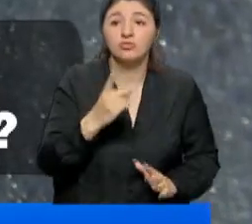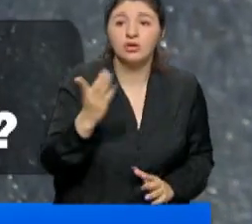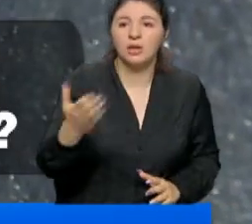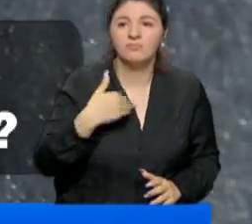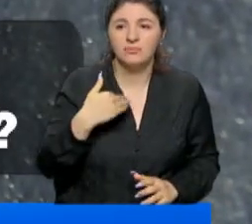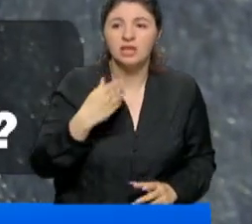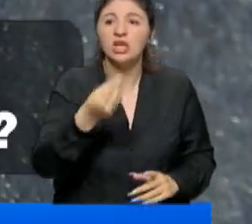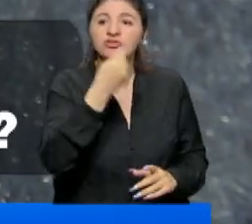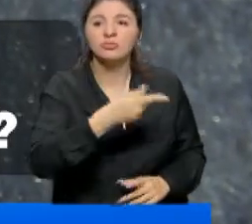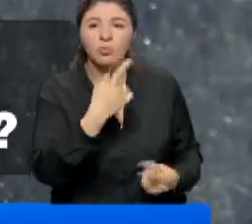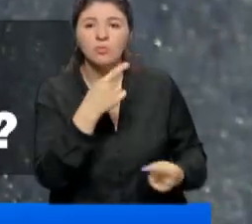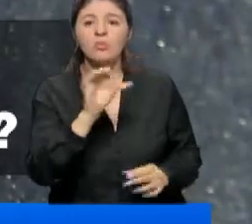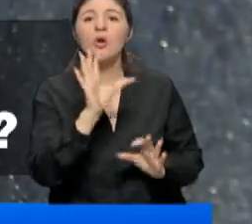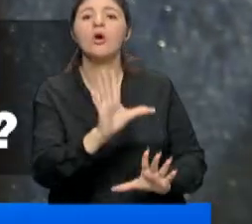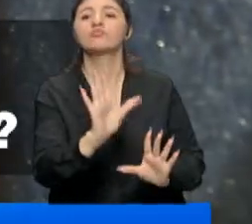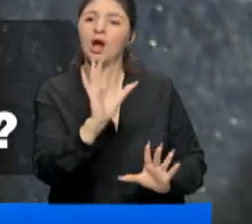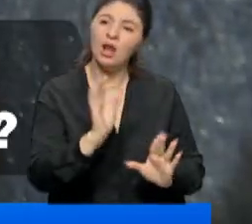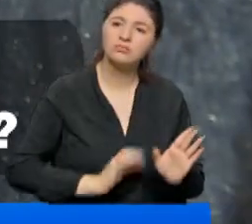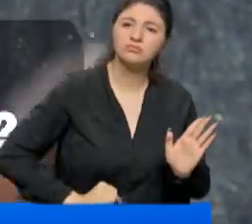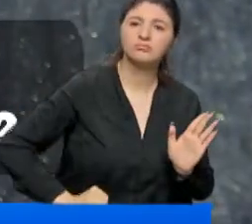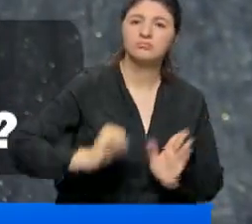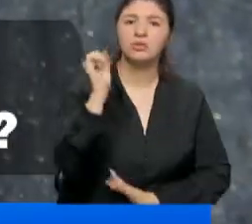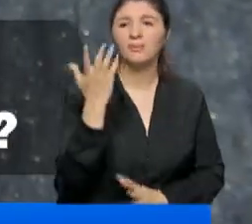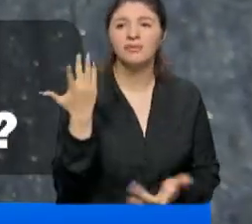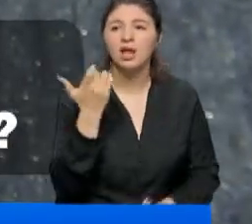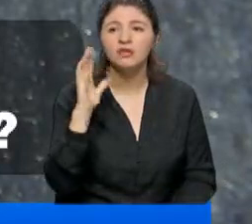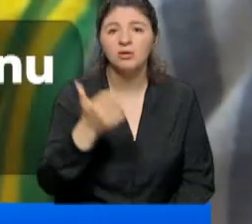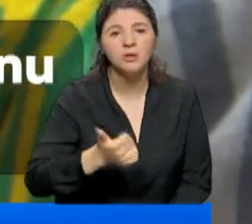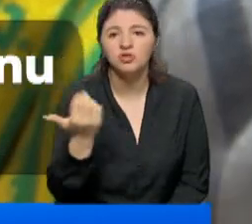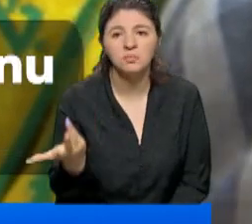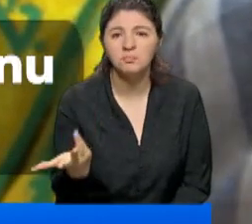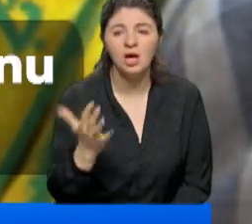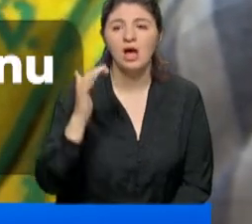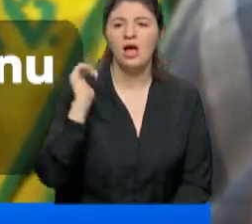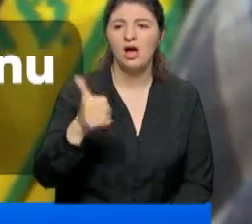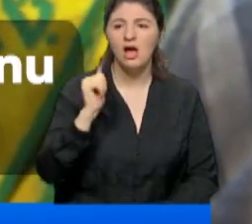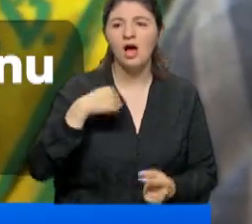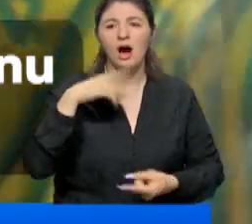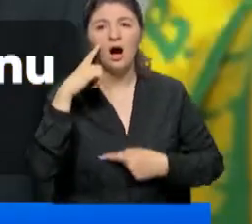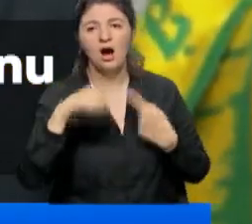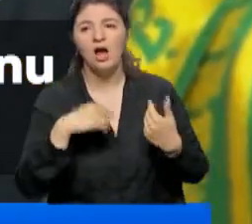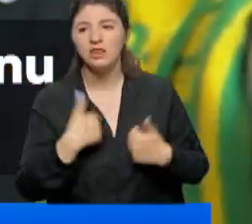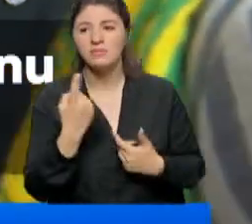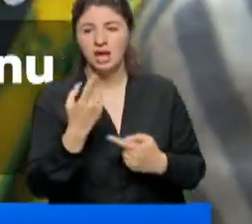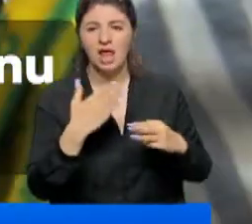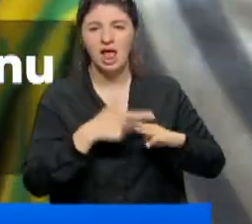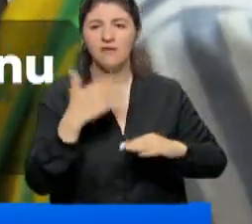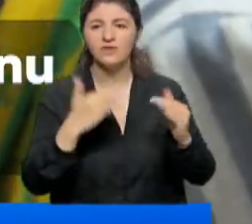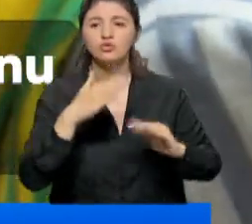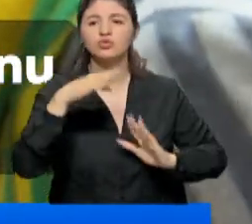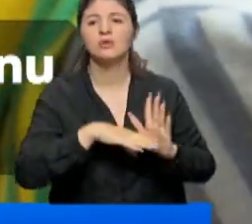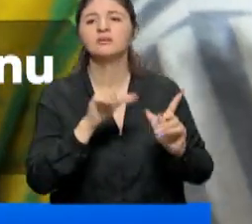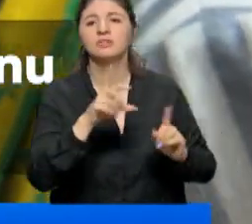diyorlar ben yengenle konuşuyorum bu böyle du Hala gidiyor abonede göreceğiz başkanı Geçen gün ağardı oluyoruz iki kere en güzel